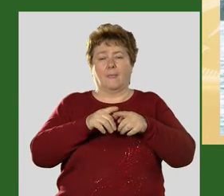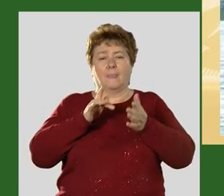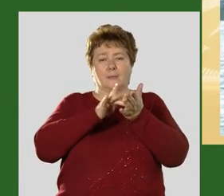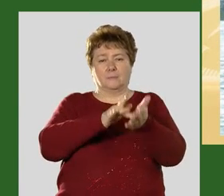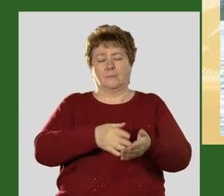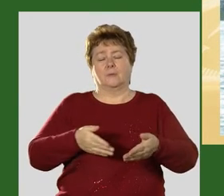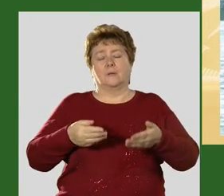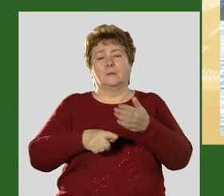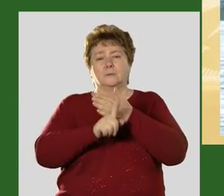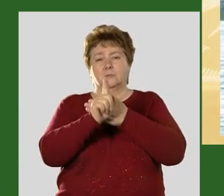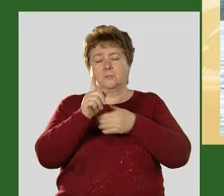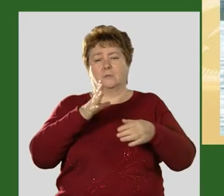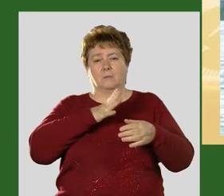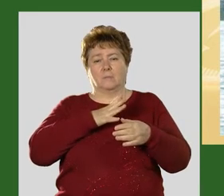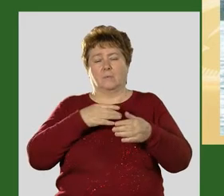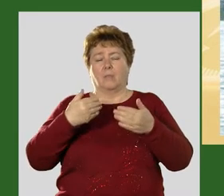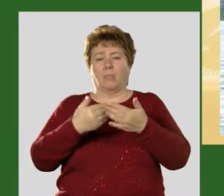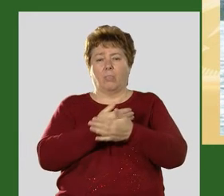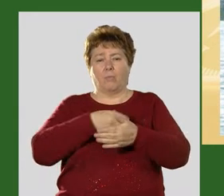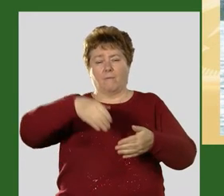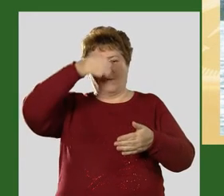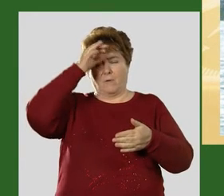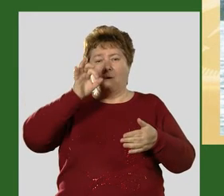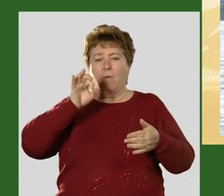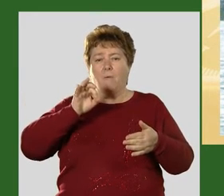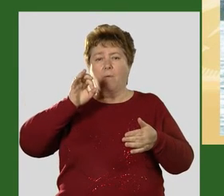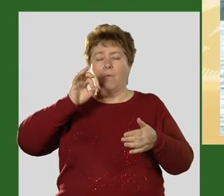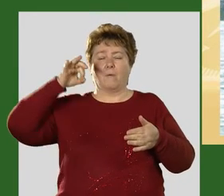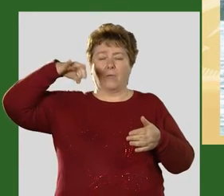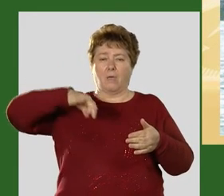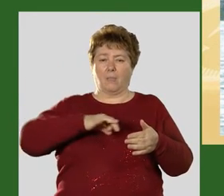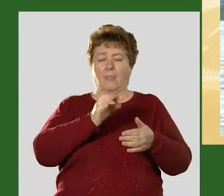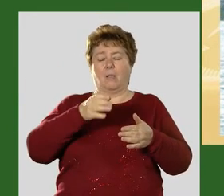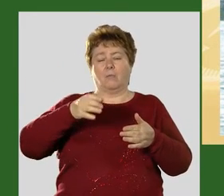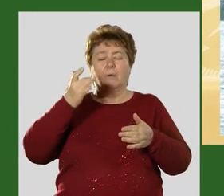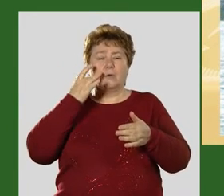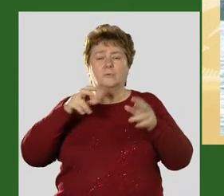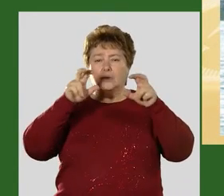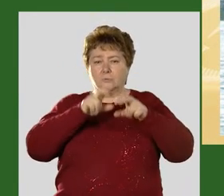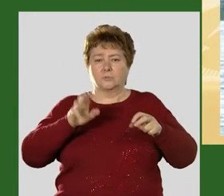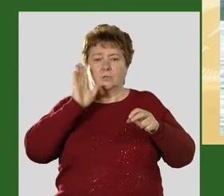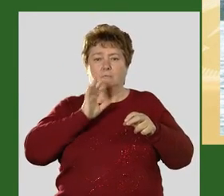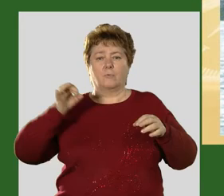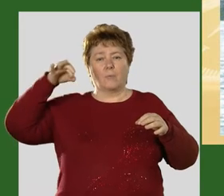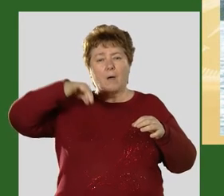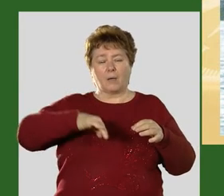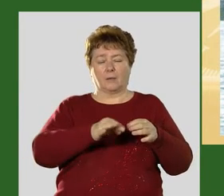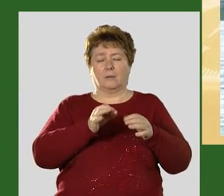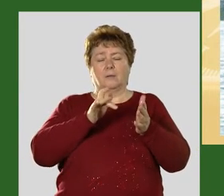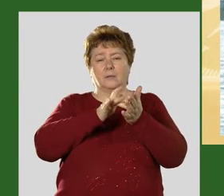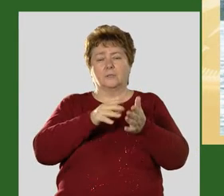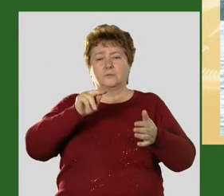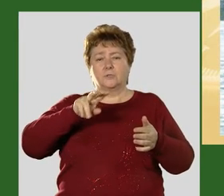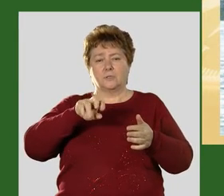экспедиция положила начало новой науке – океанологии, изучающей воды океана.